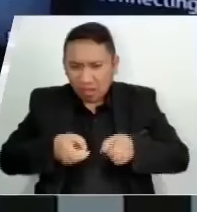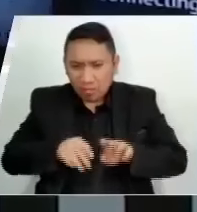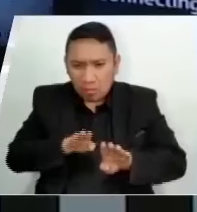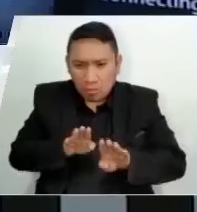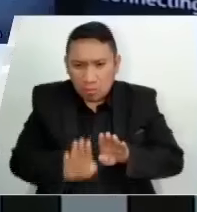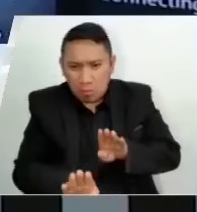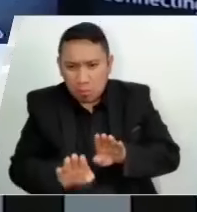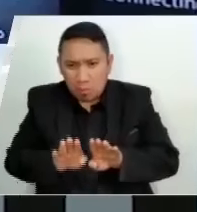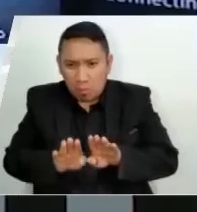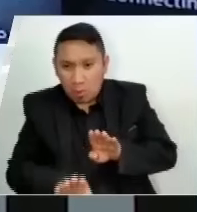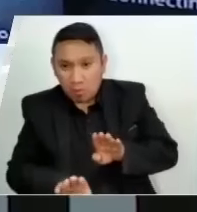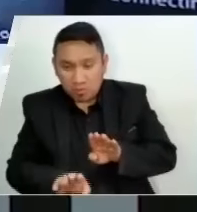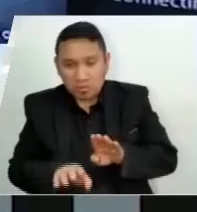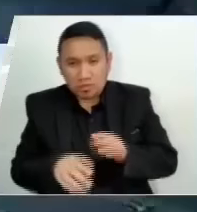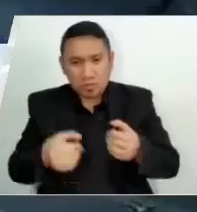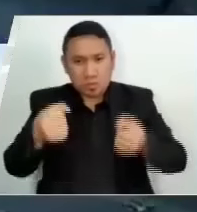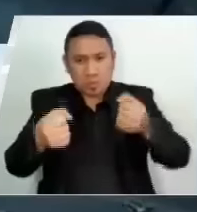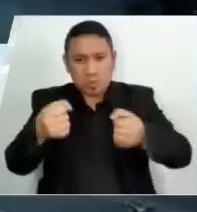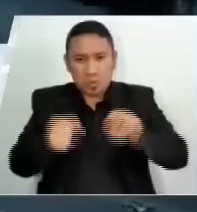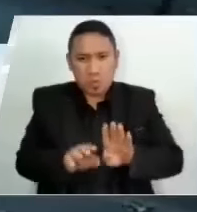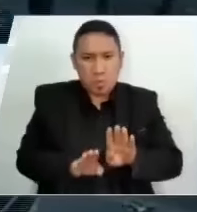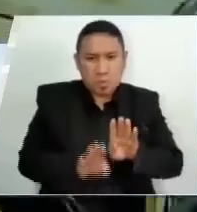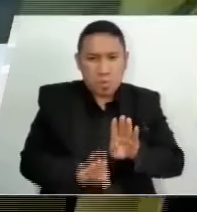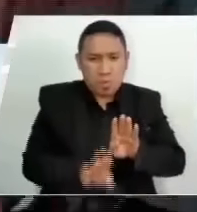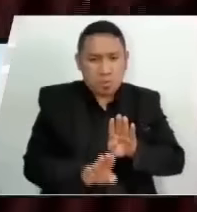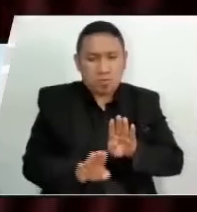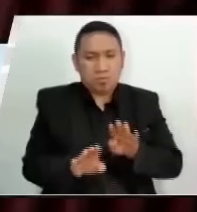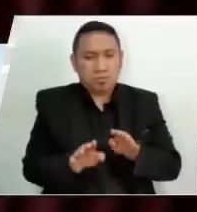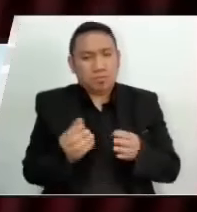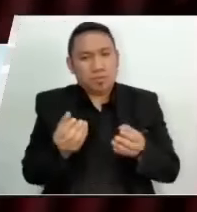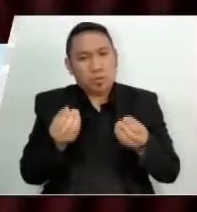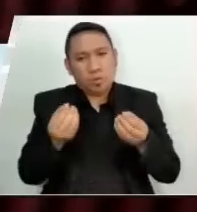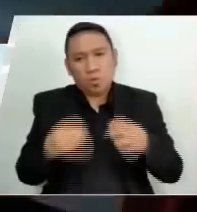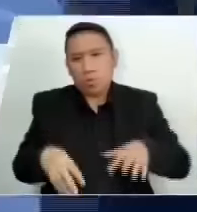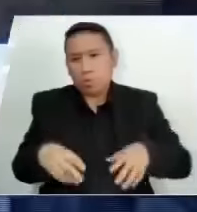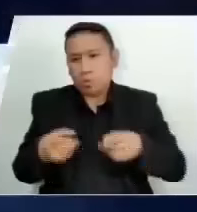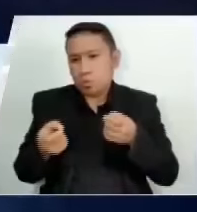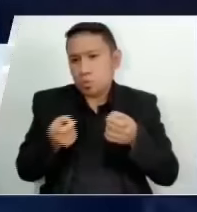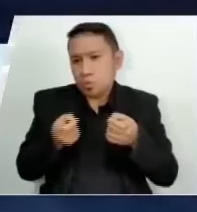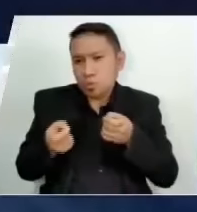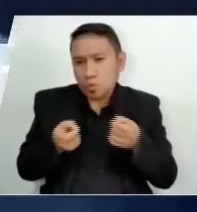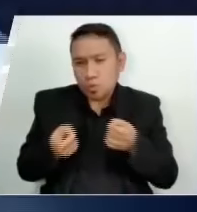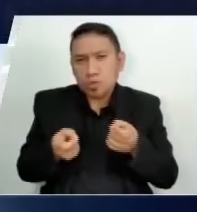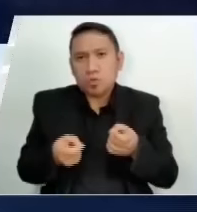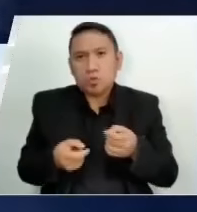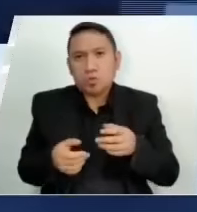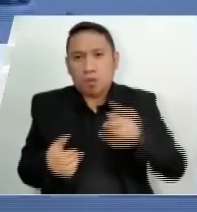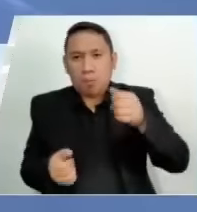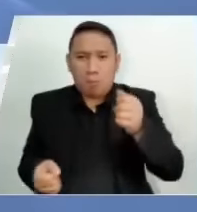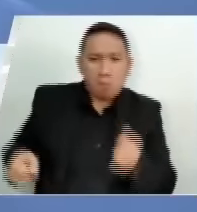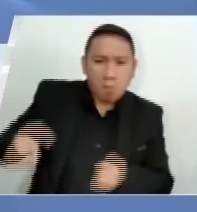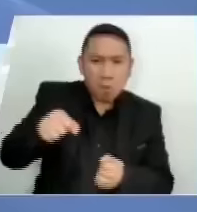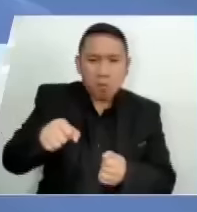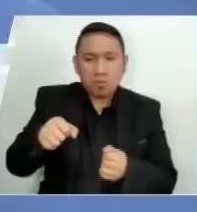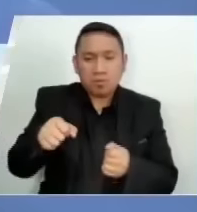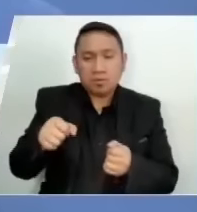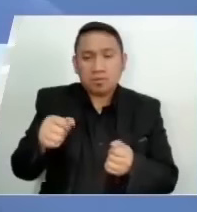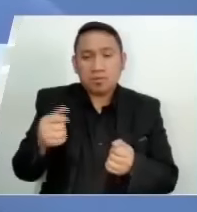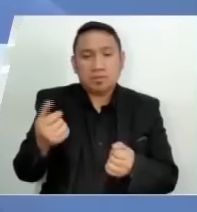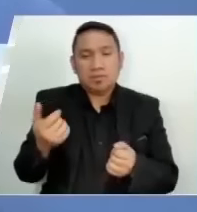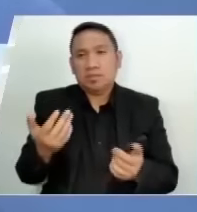ng truck niya, kaya naikabi niya daw sa bandang kaliwa, pero hindi na raw inabot kahit na i-maxi